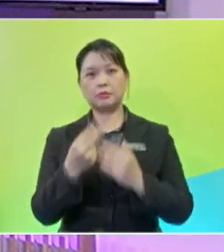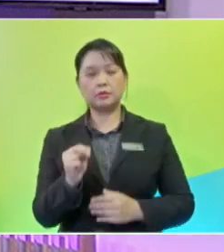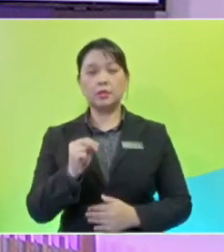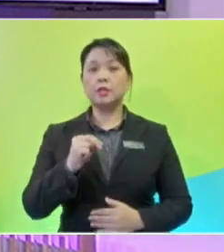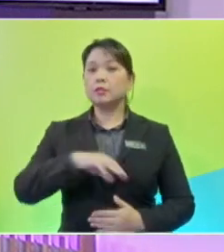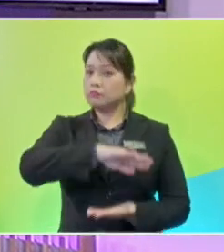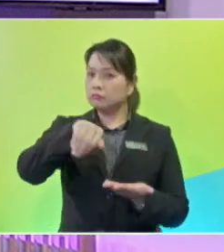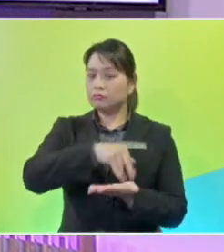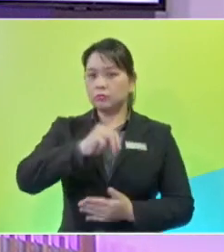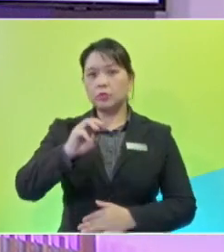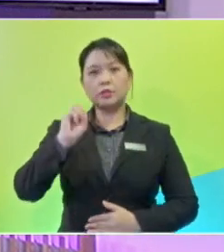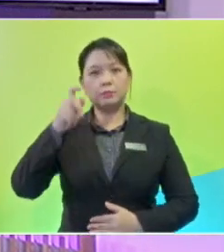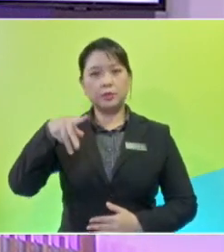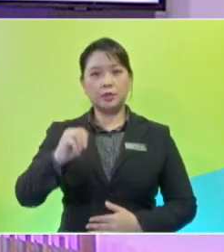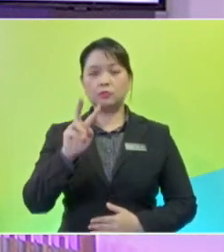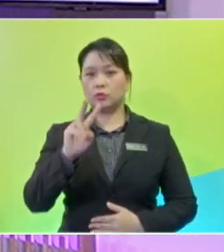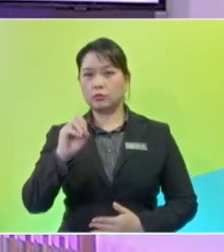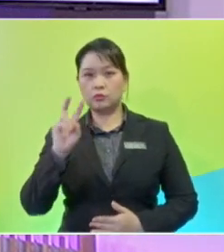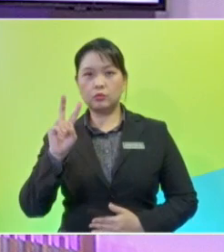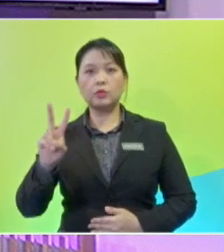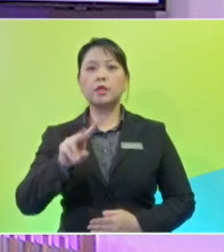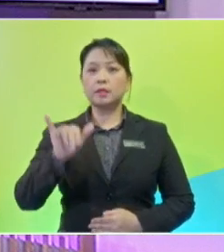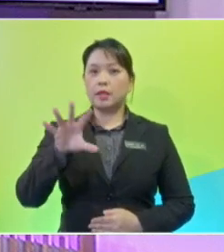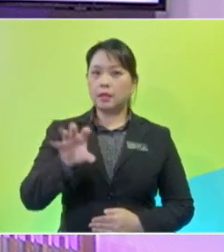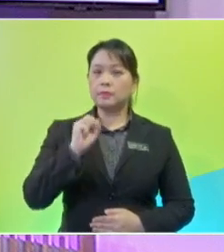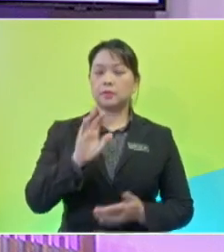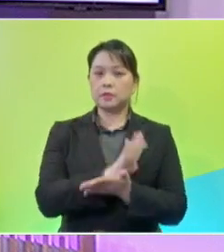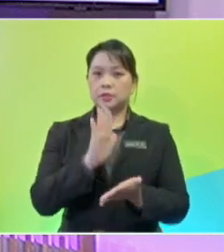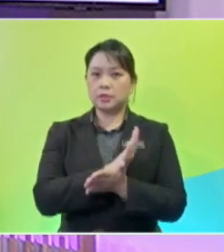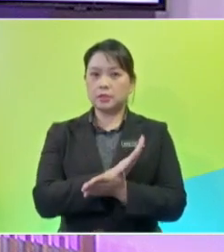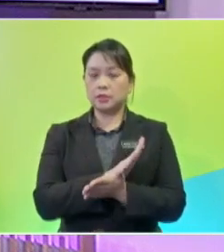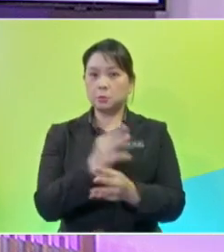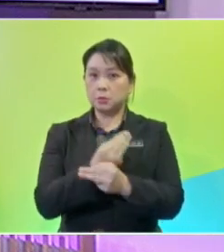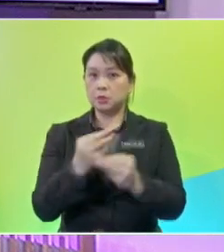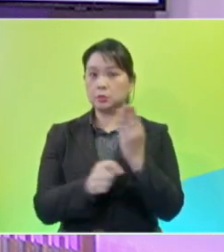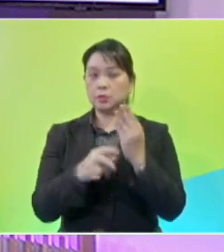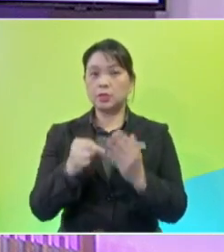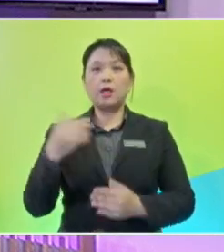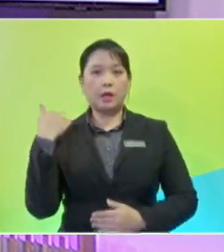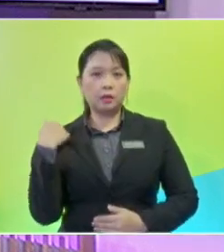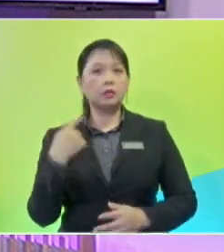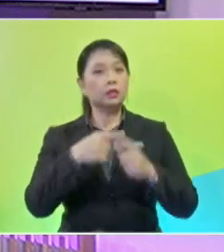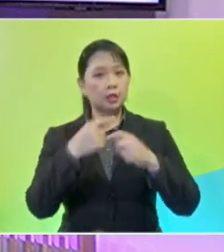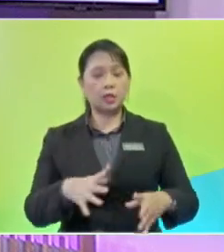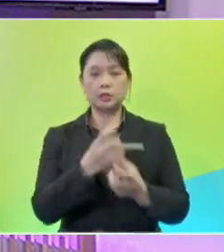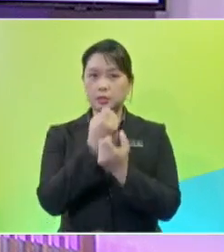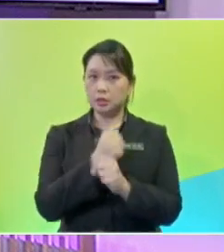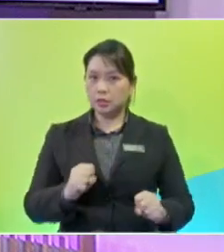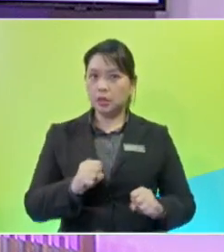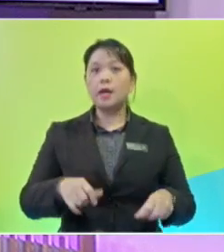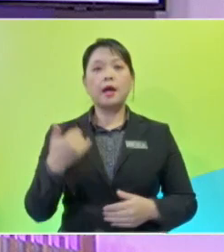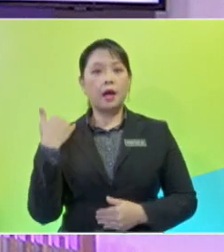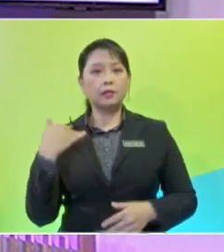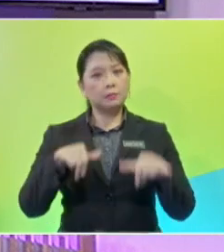2022 yang mengambil kertas ini saya pasti ada yang sudah bersedia dan ada yang orangnya itu